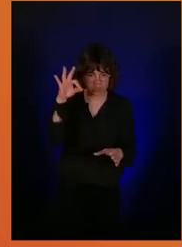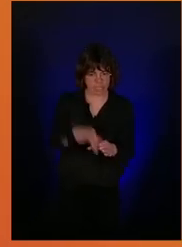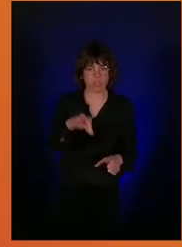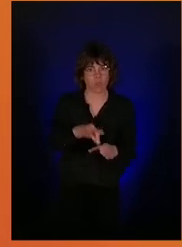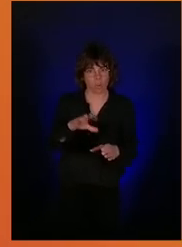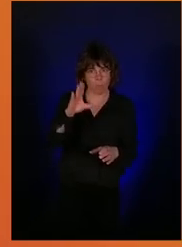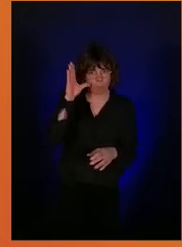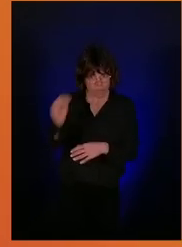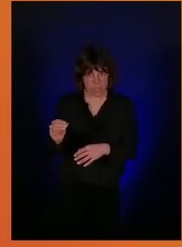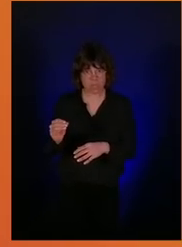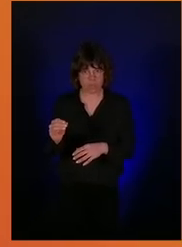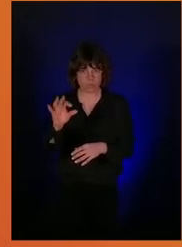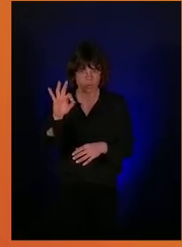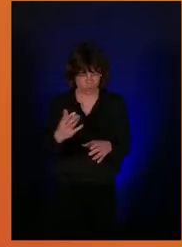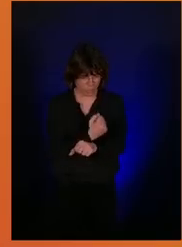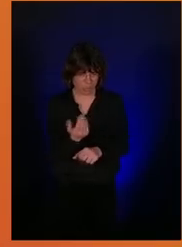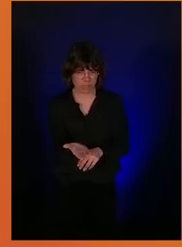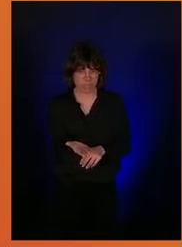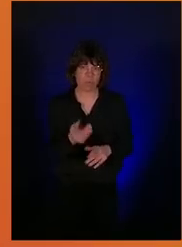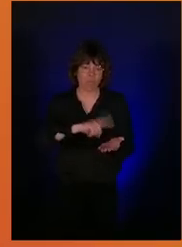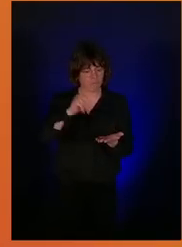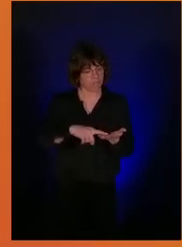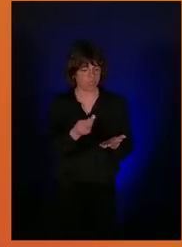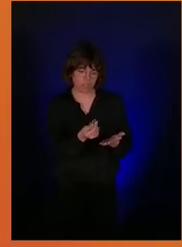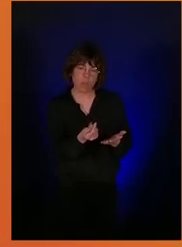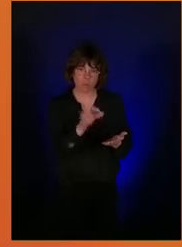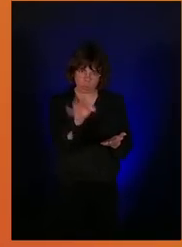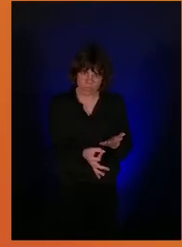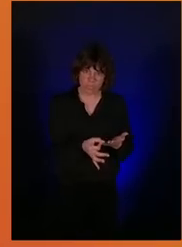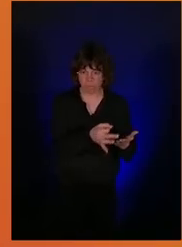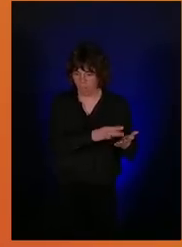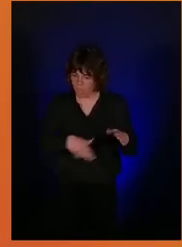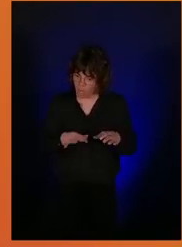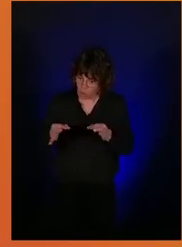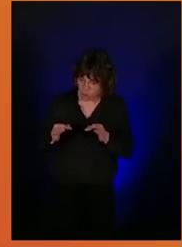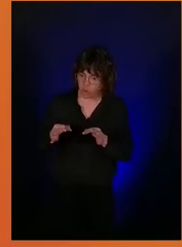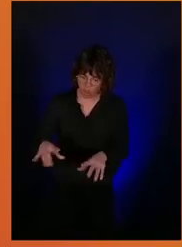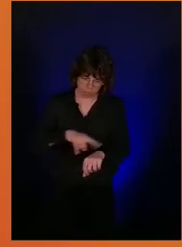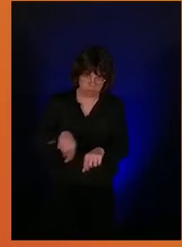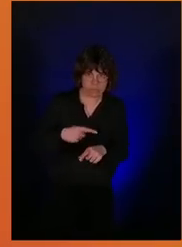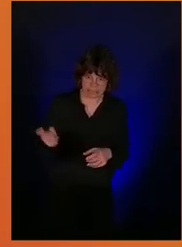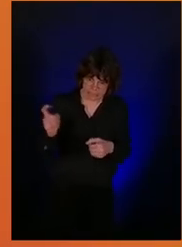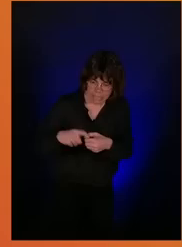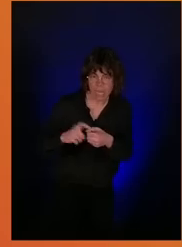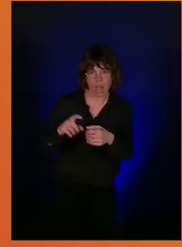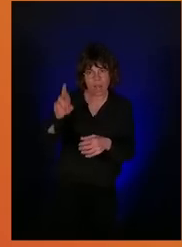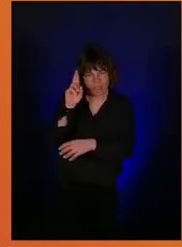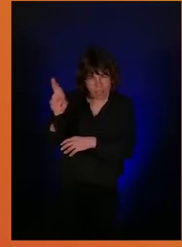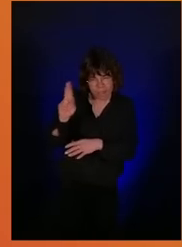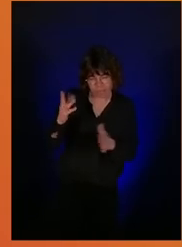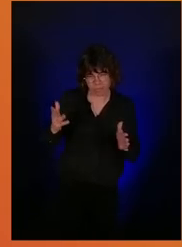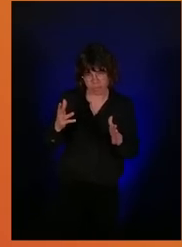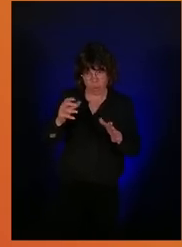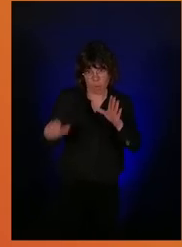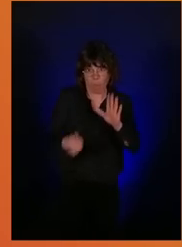professionnelles. Parce que là aussi, en dehors des moyens financiers, le temps syndical est de plus en plus rare. Et donc, si on veut retrouver notre